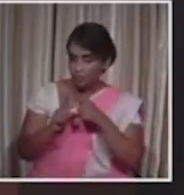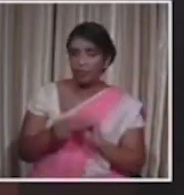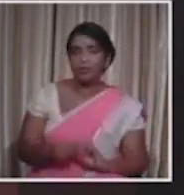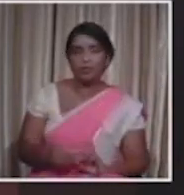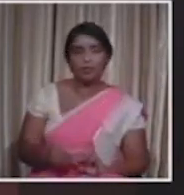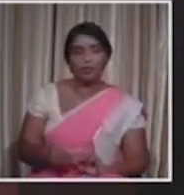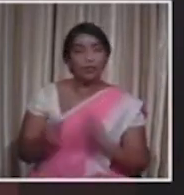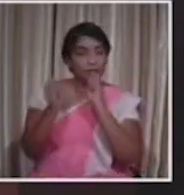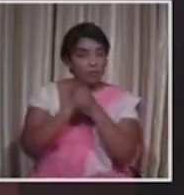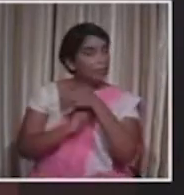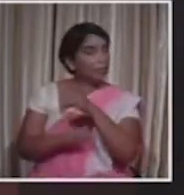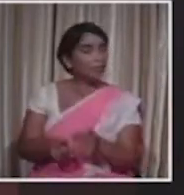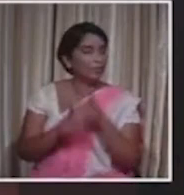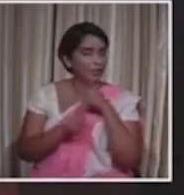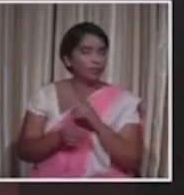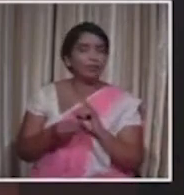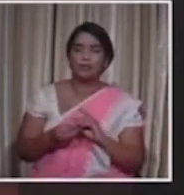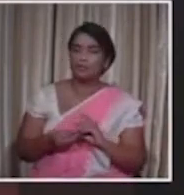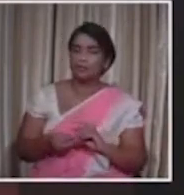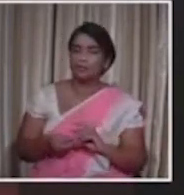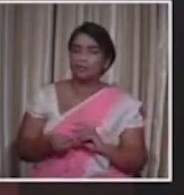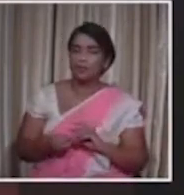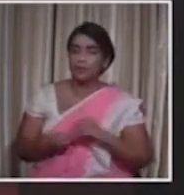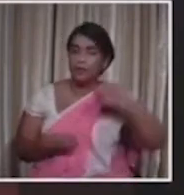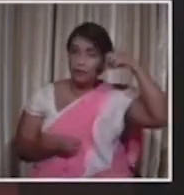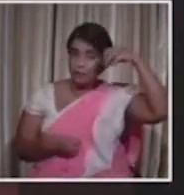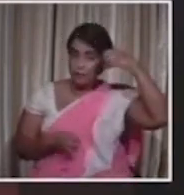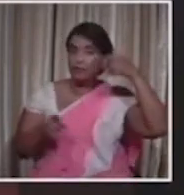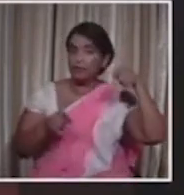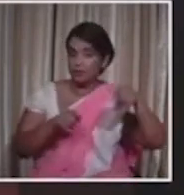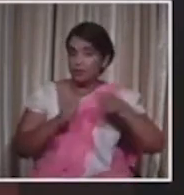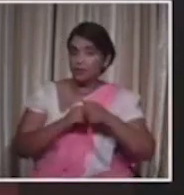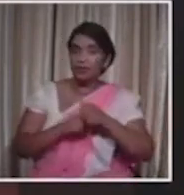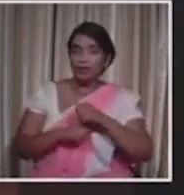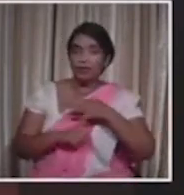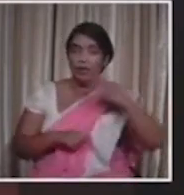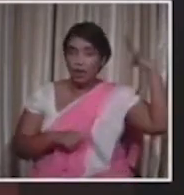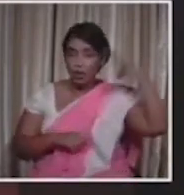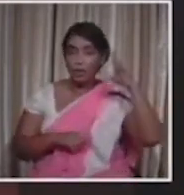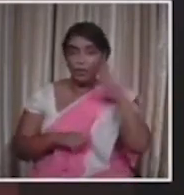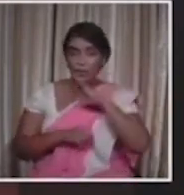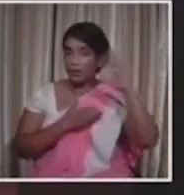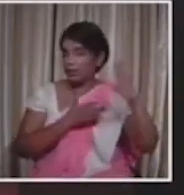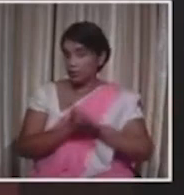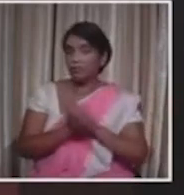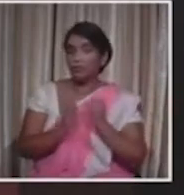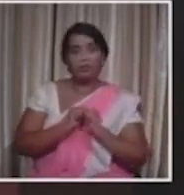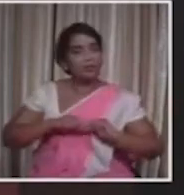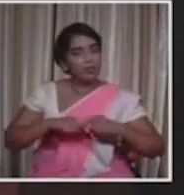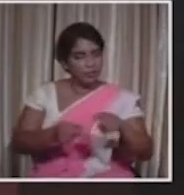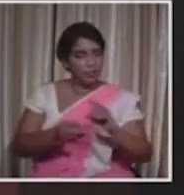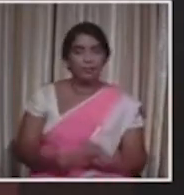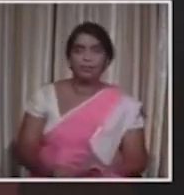ඒ සංශෝධනය හරහා විදුලි බල ශේෂ්ත්‍රයේ විශේෂයෙන්ම පුනර්ජනනීය බල ශක්ති ශේෂ්ත්‍රය තුළ